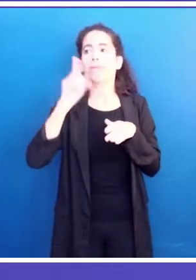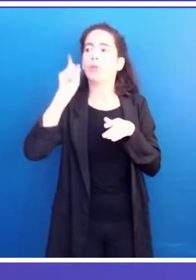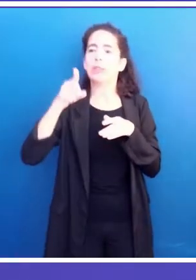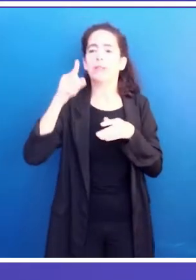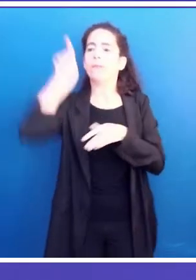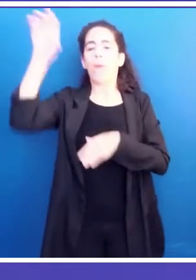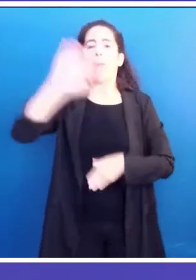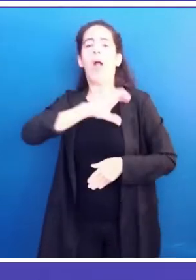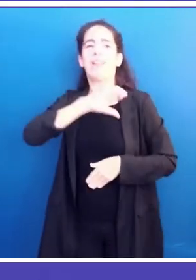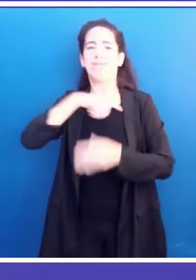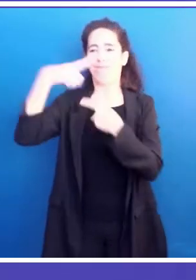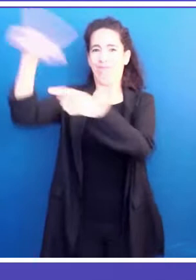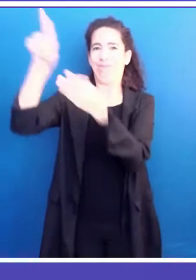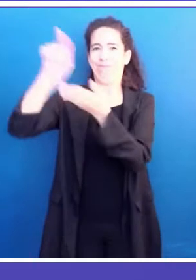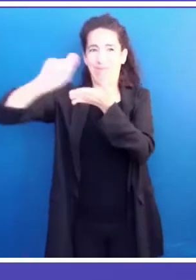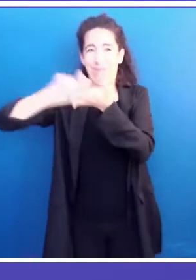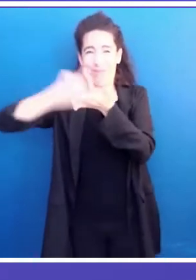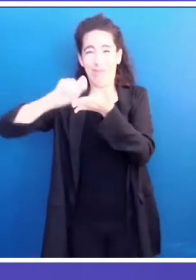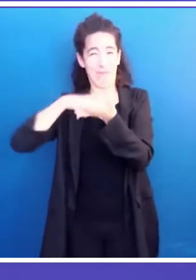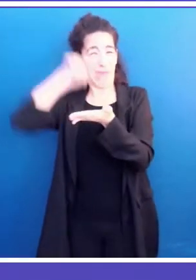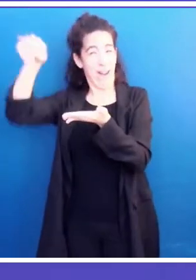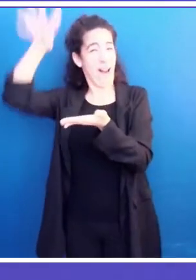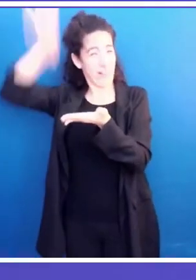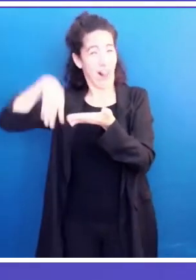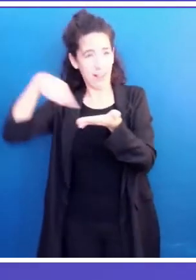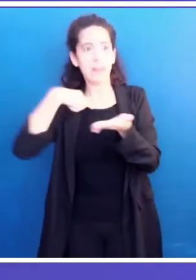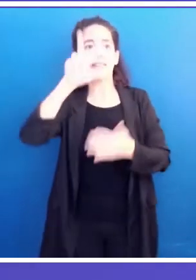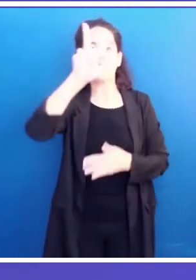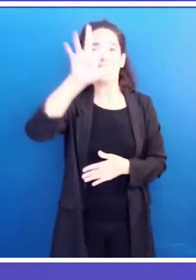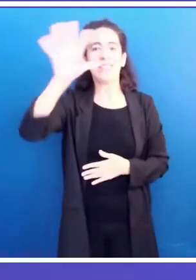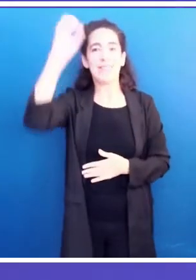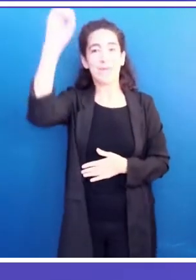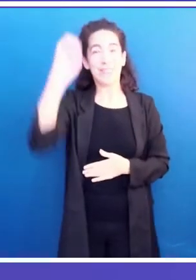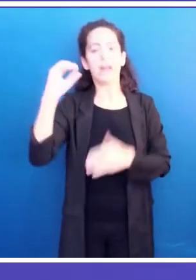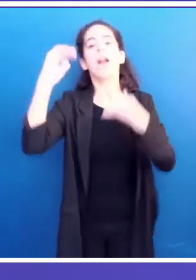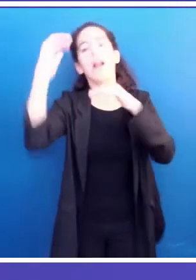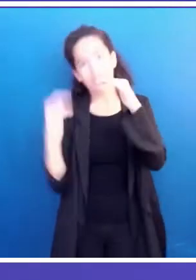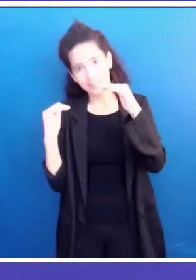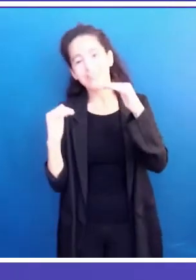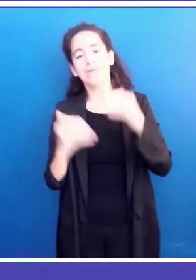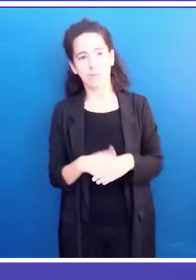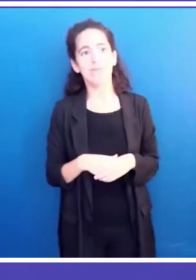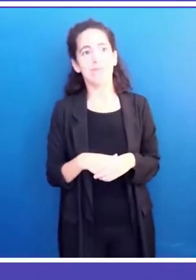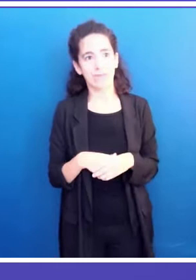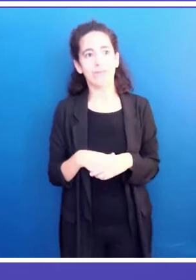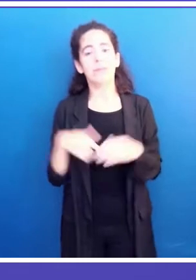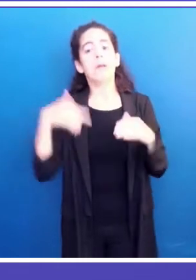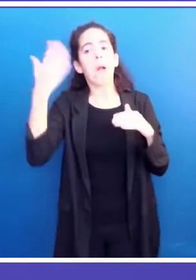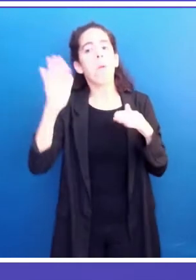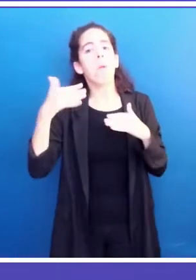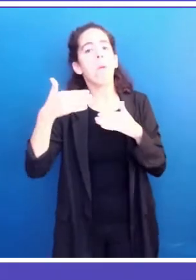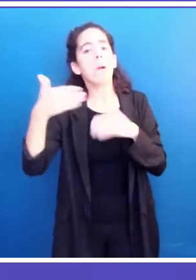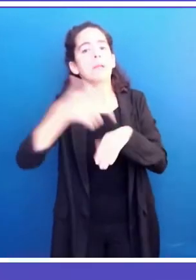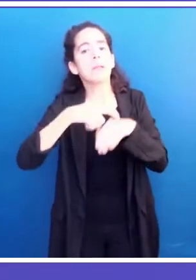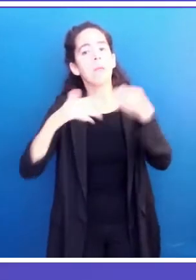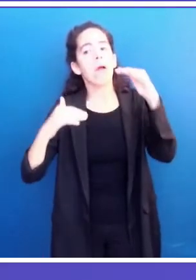31% أقل كانت نسبة الإبلاغات في مخافر الشرطة، على الرغم من أنه بعد ذلك